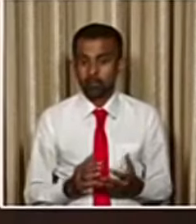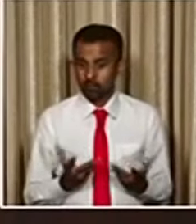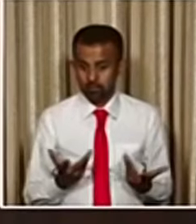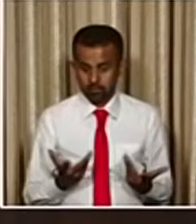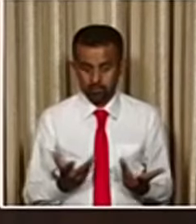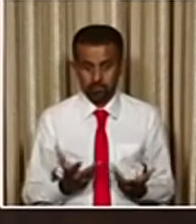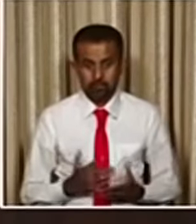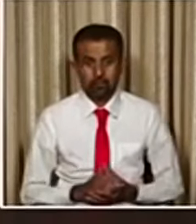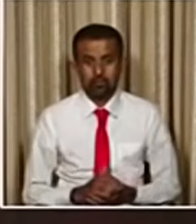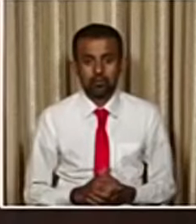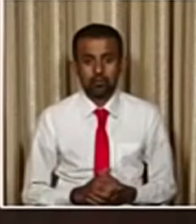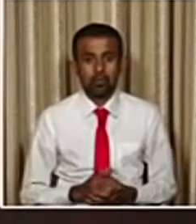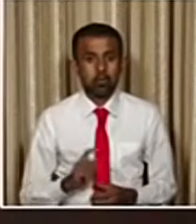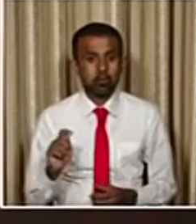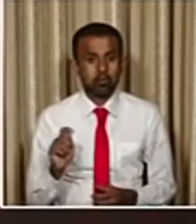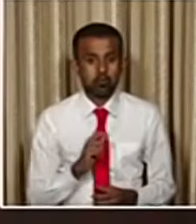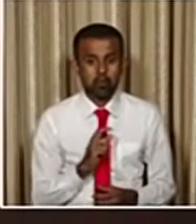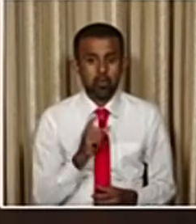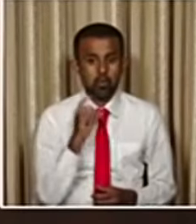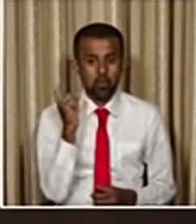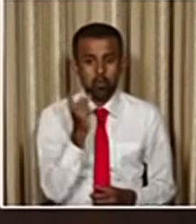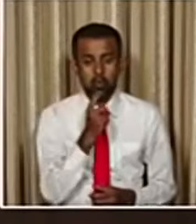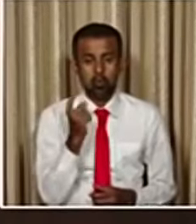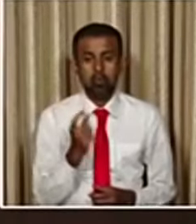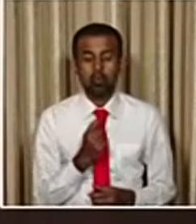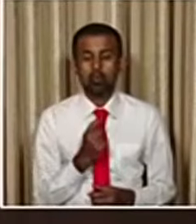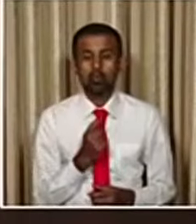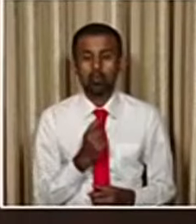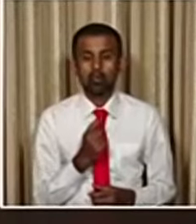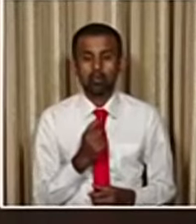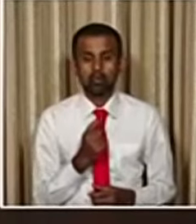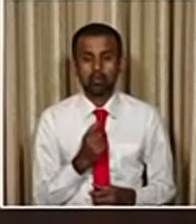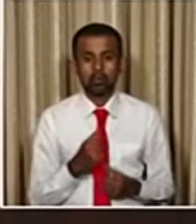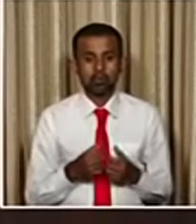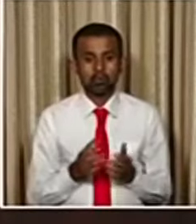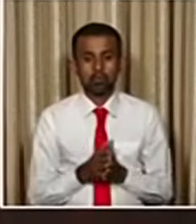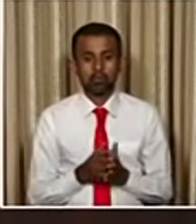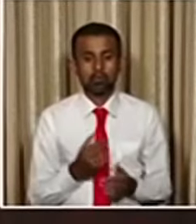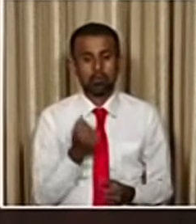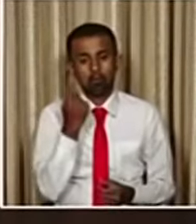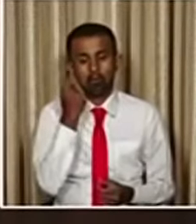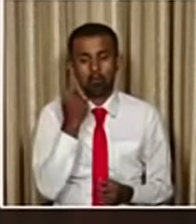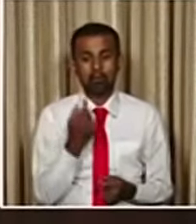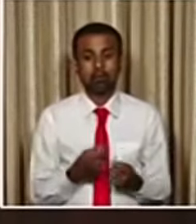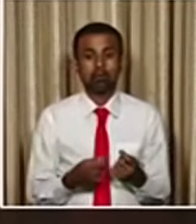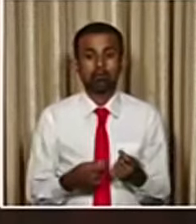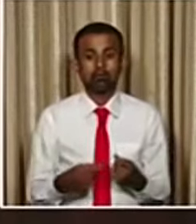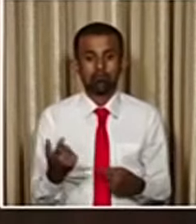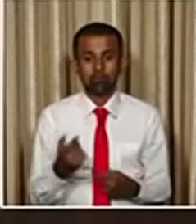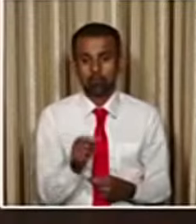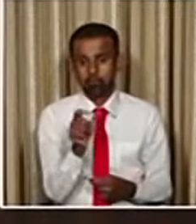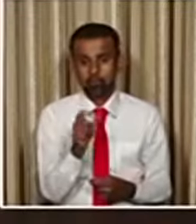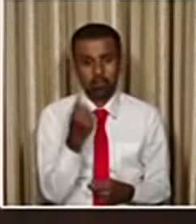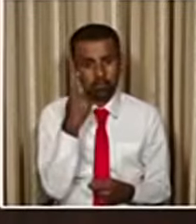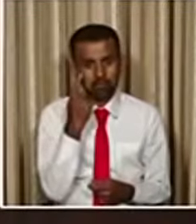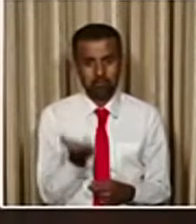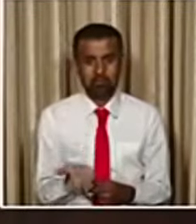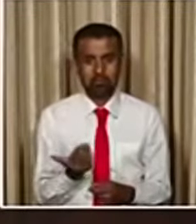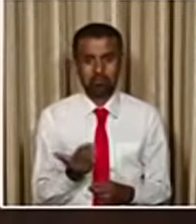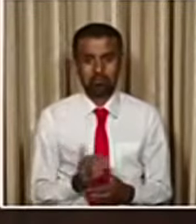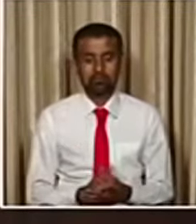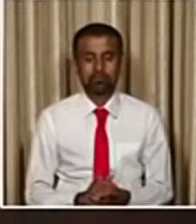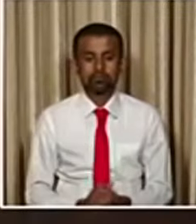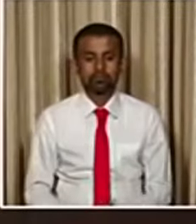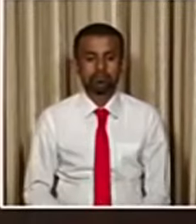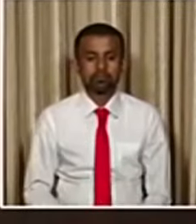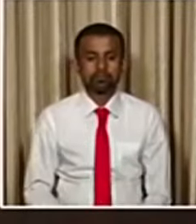නැත්තම් වෙන්නේ මොකද ආදායම් හොයන්න ගරු කතානායකතුමා මේවා තමන්ට හිතුව ගන්න දෙනවා. ඒ නිසා මම හිතන්නේ ඔබතුමා ඒ ගැන හිතුවත් හොඳයි කියලා මම යෝජනා